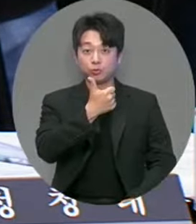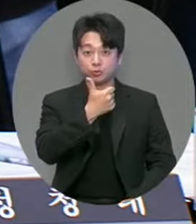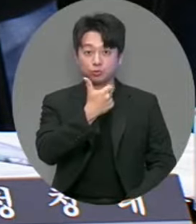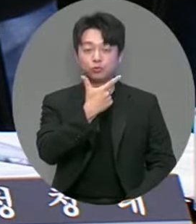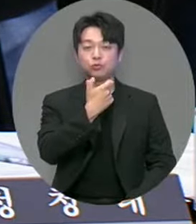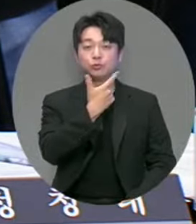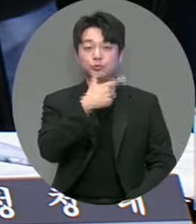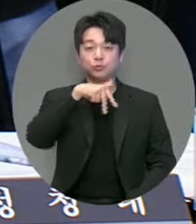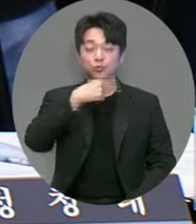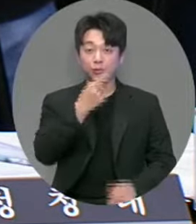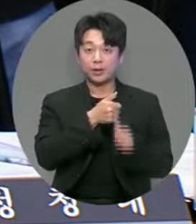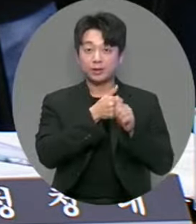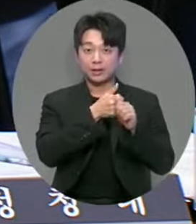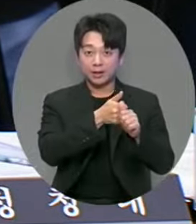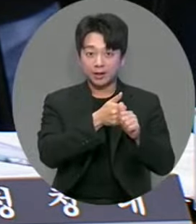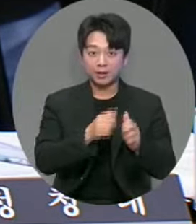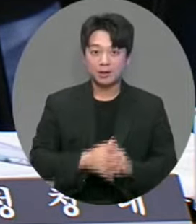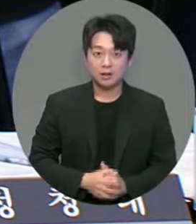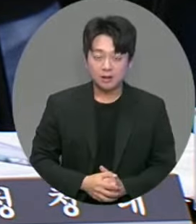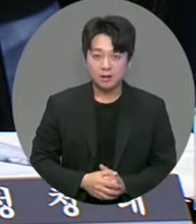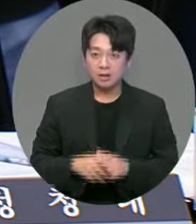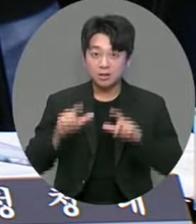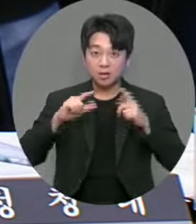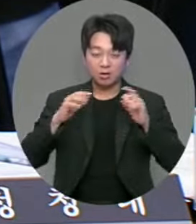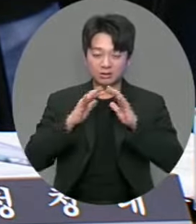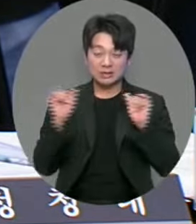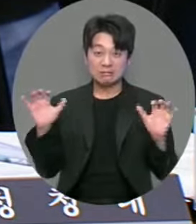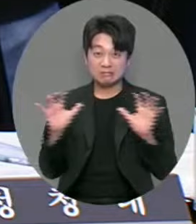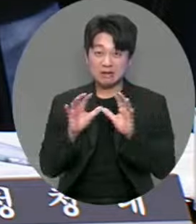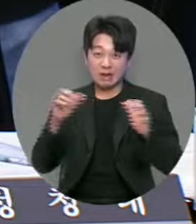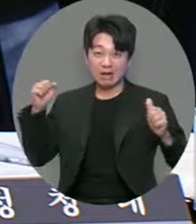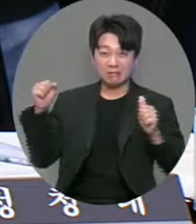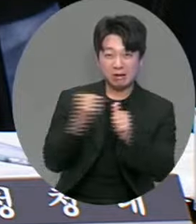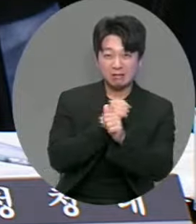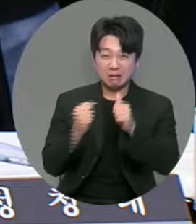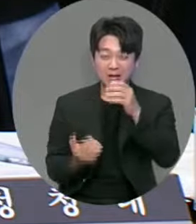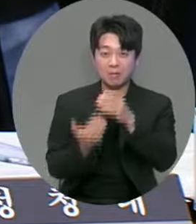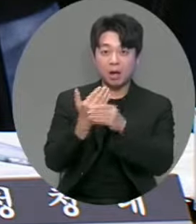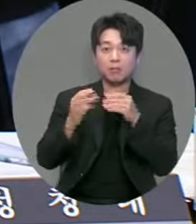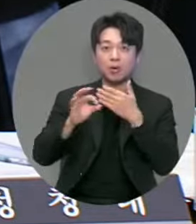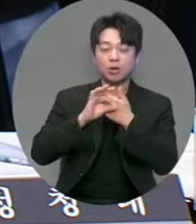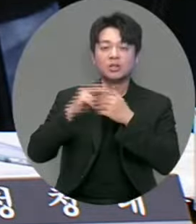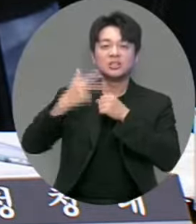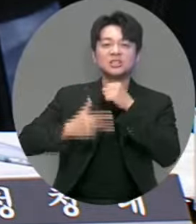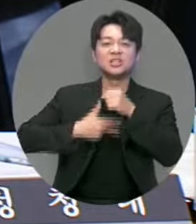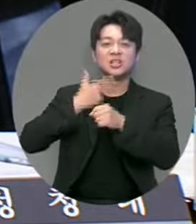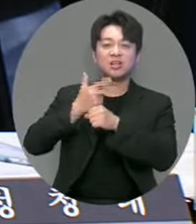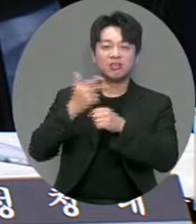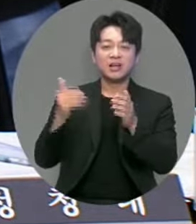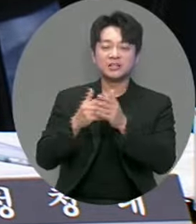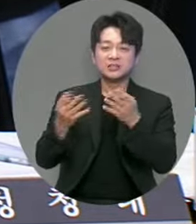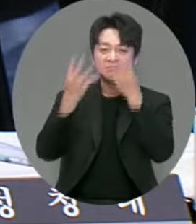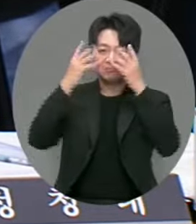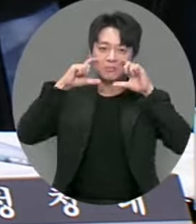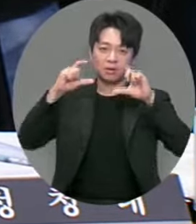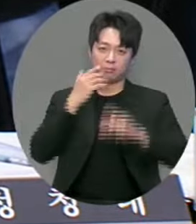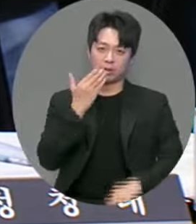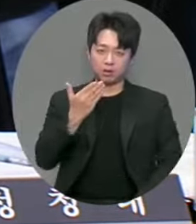폭력은 더 무거워서 7년 이하의 징역에 처하게 되어 있습니다. 그거를